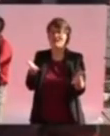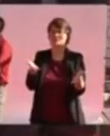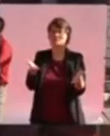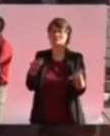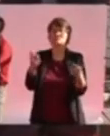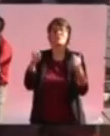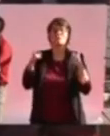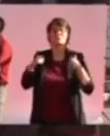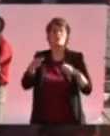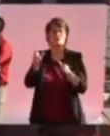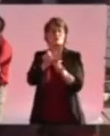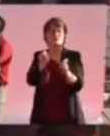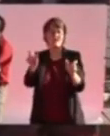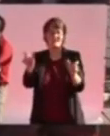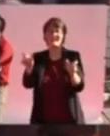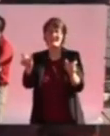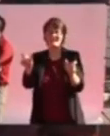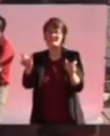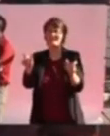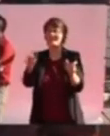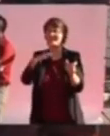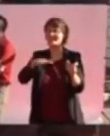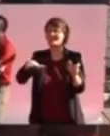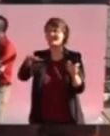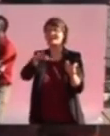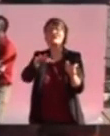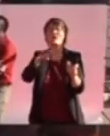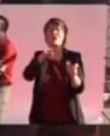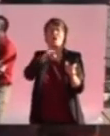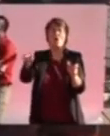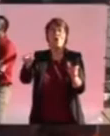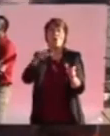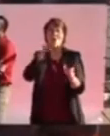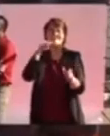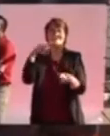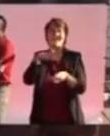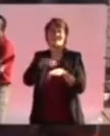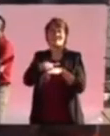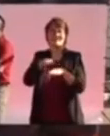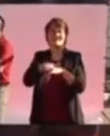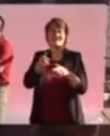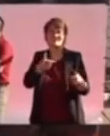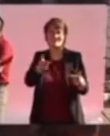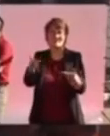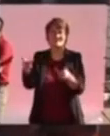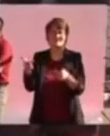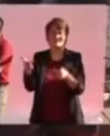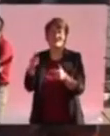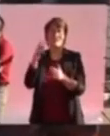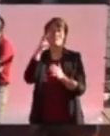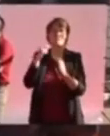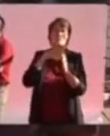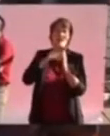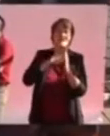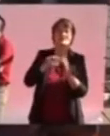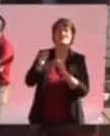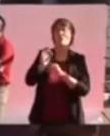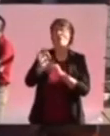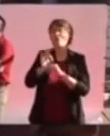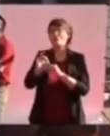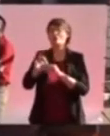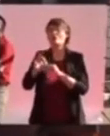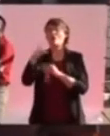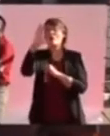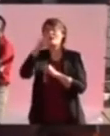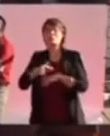al quale ruota tutta la filiera dei servizi della prevenzione alla cronicità in questo